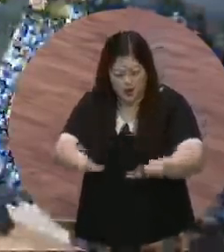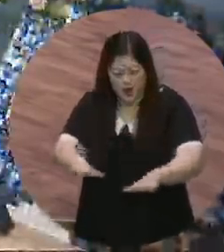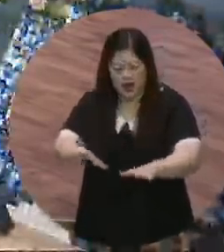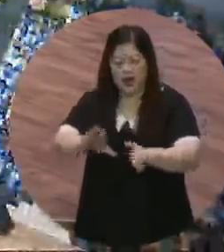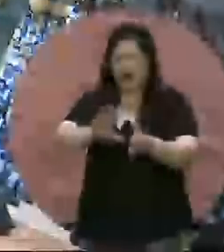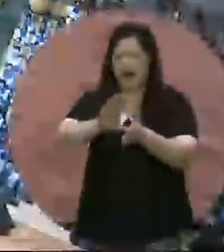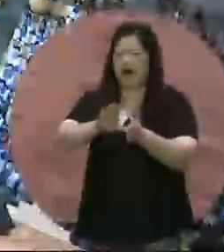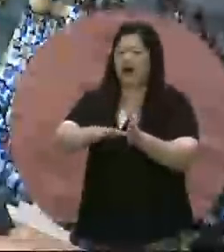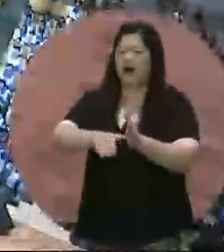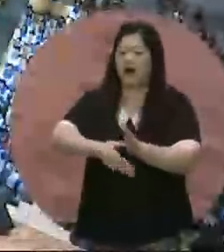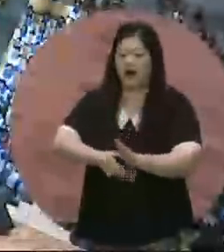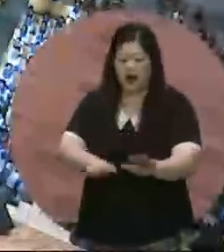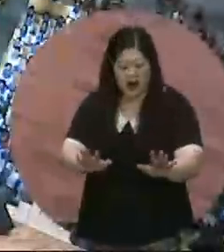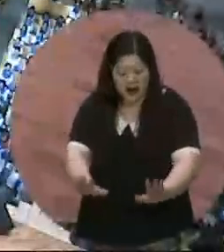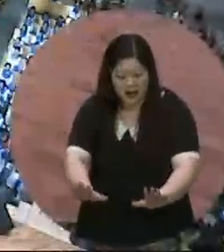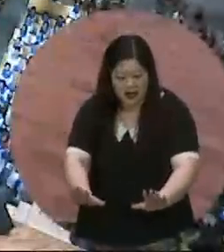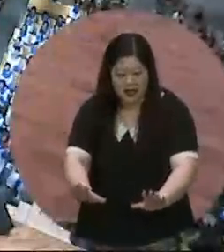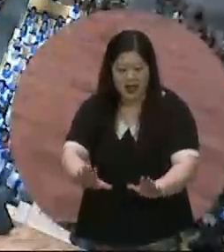이때라